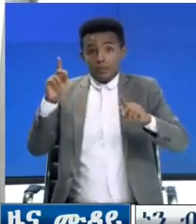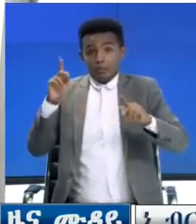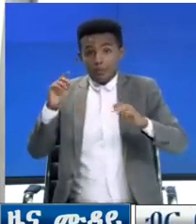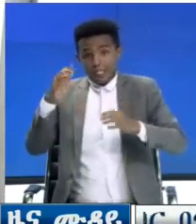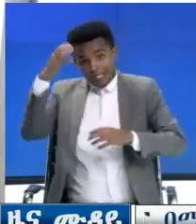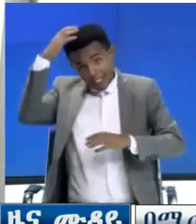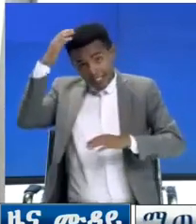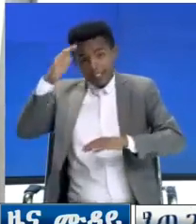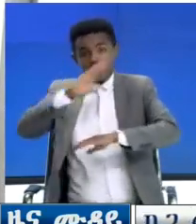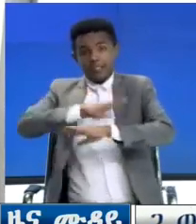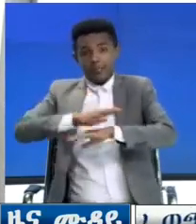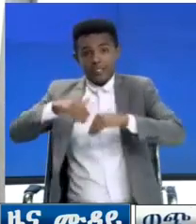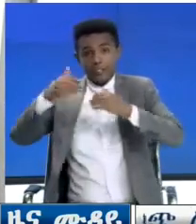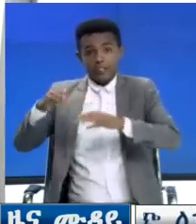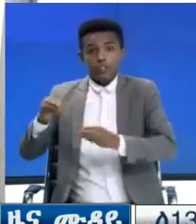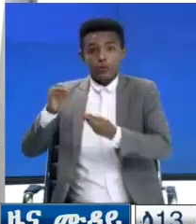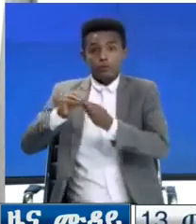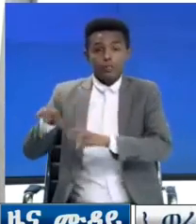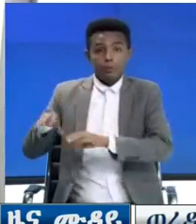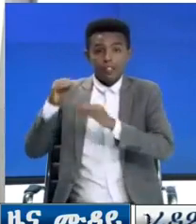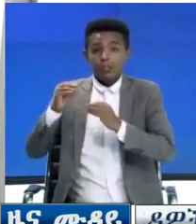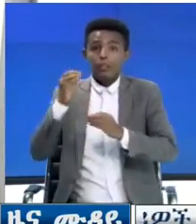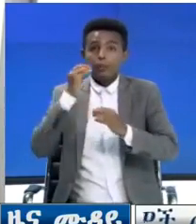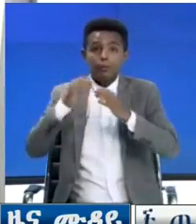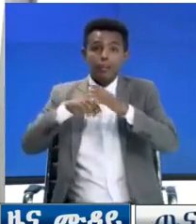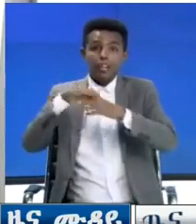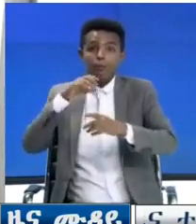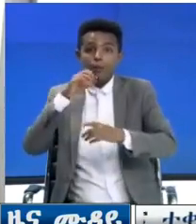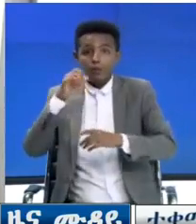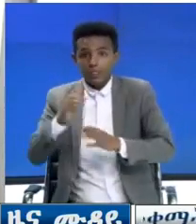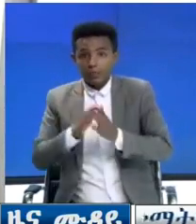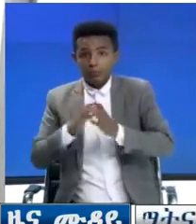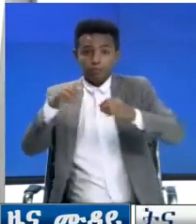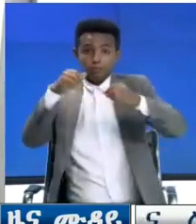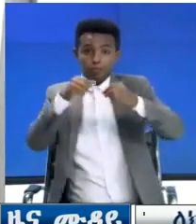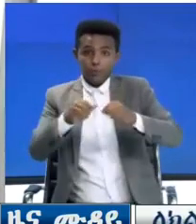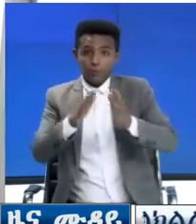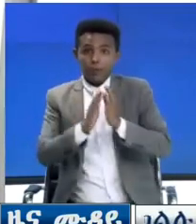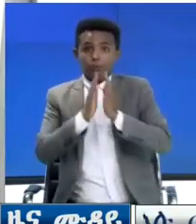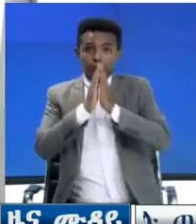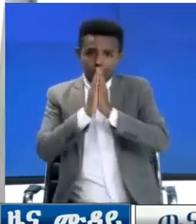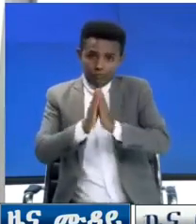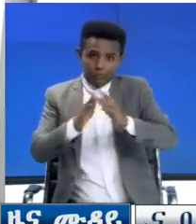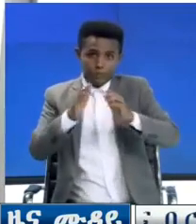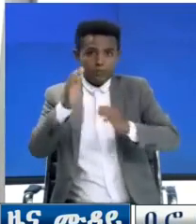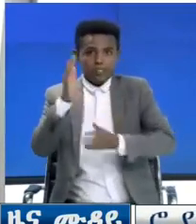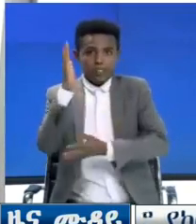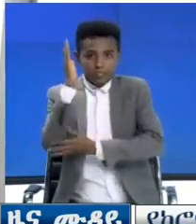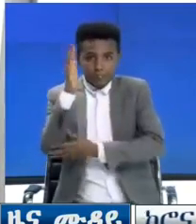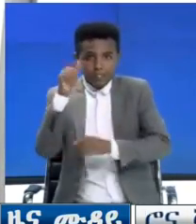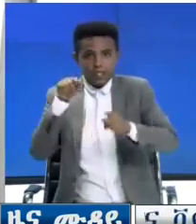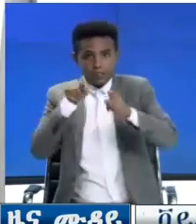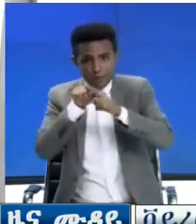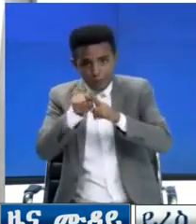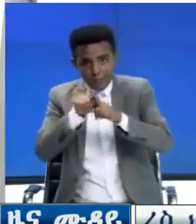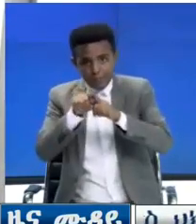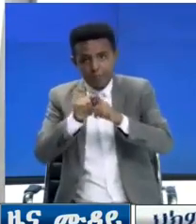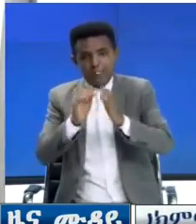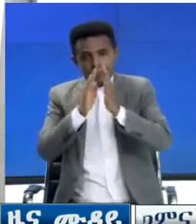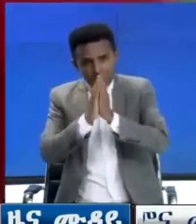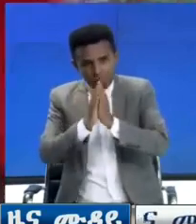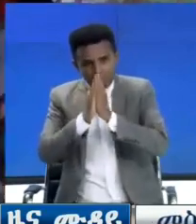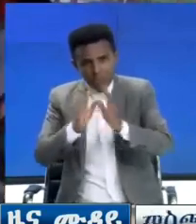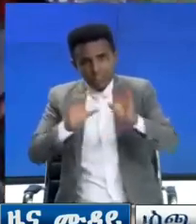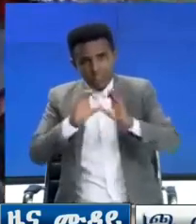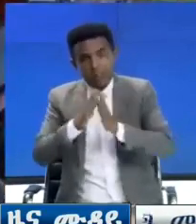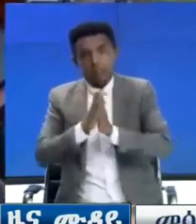ሰራተኞች እንዲሁም ተማሪዎች ከቤት ባለመውጣት በቤት ቆይታ ጊዜ በጸሎት ከጌታ ጋር በመስማማት እንድትጸልዩ እየጠየቅን